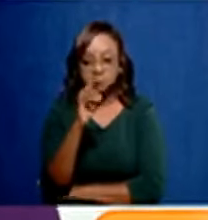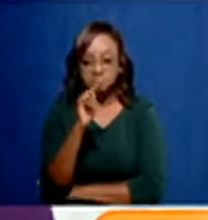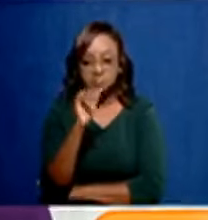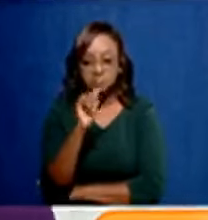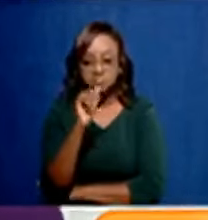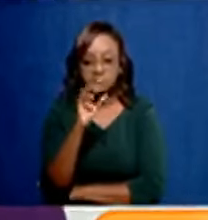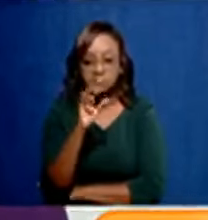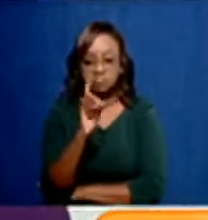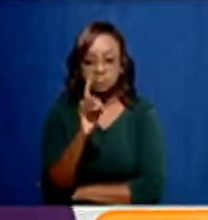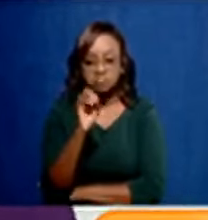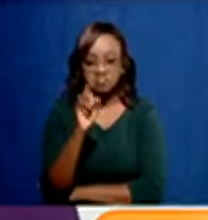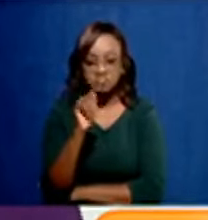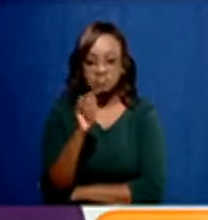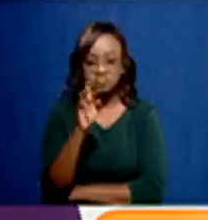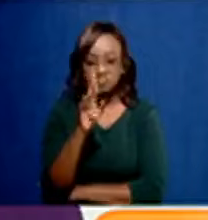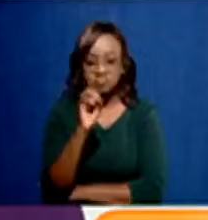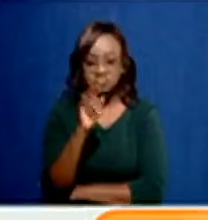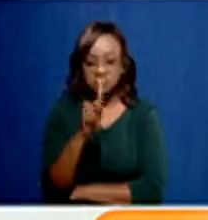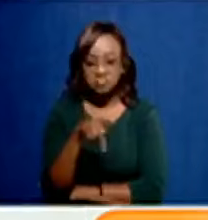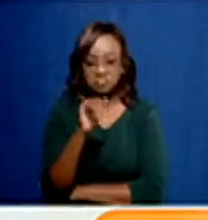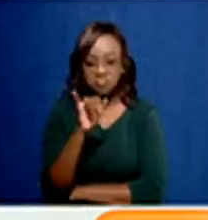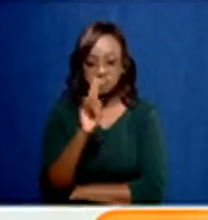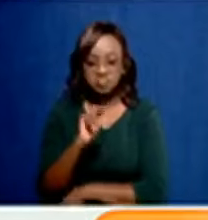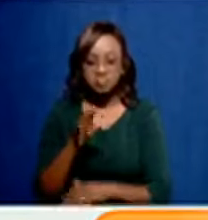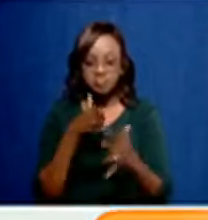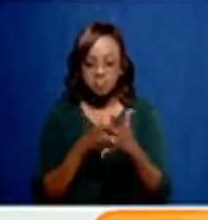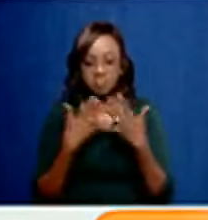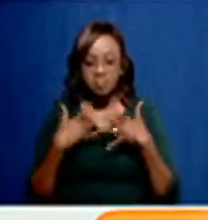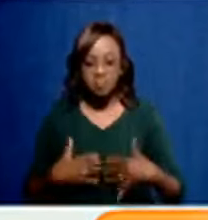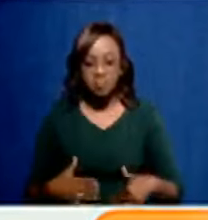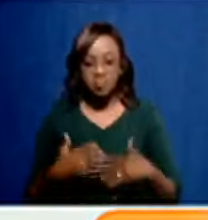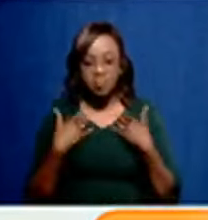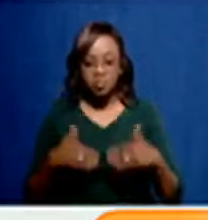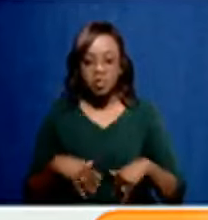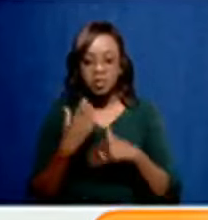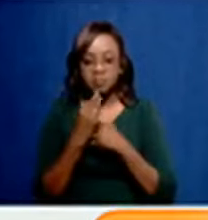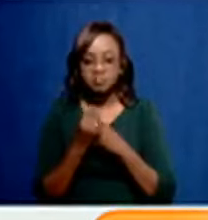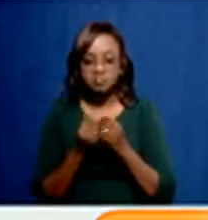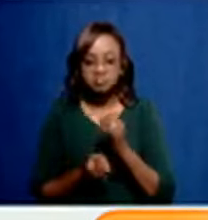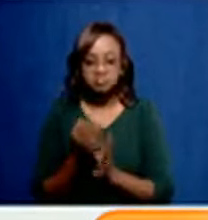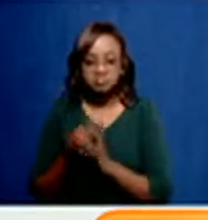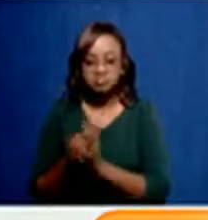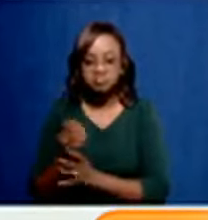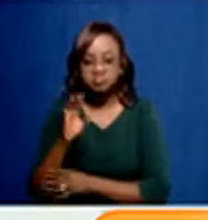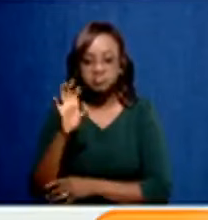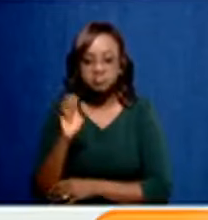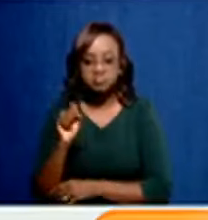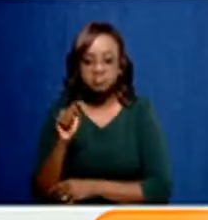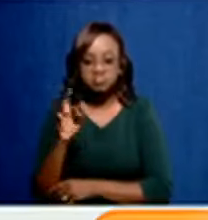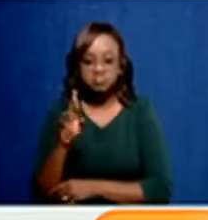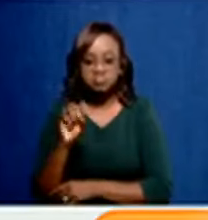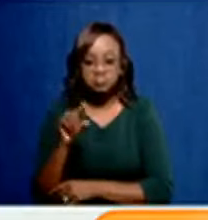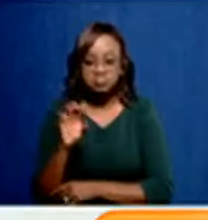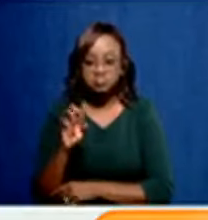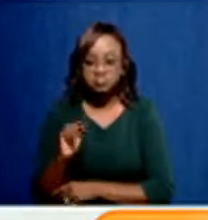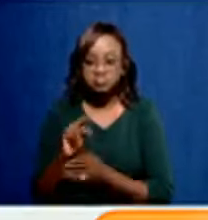ambayo agonist, inafanya mwili iache kutoa hiyo estrogen na progesterone. Mwanamke anakuwa ni kama ambaye amekoma kuwa na